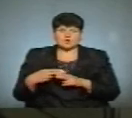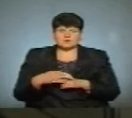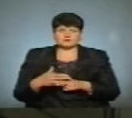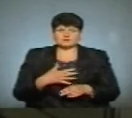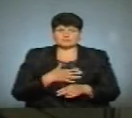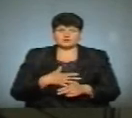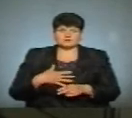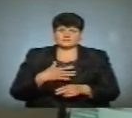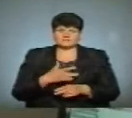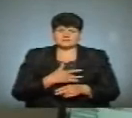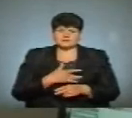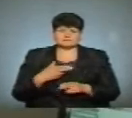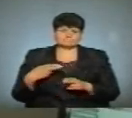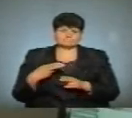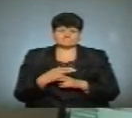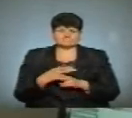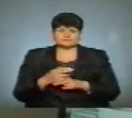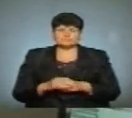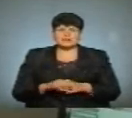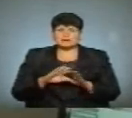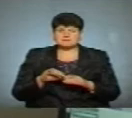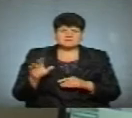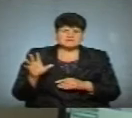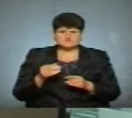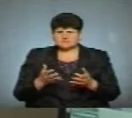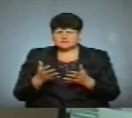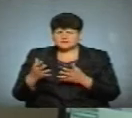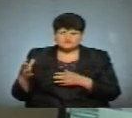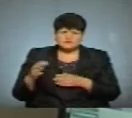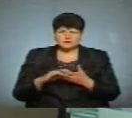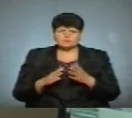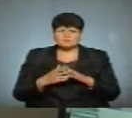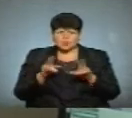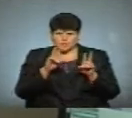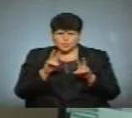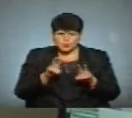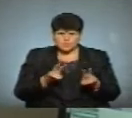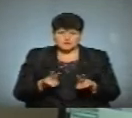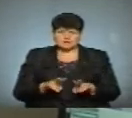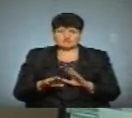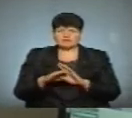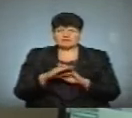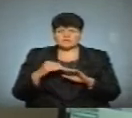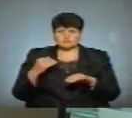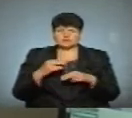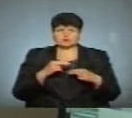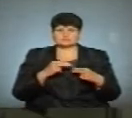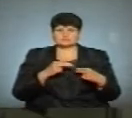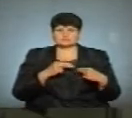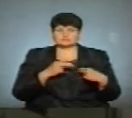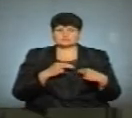клітки в ділянці серця. Після всіх з'ясування всіх обставин і огляду викликано працівників